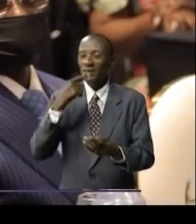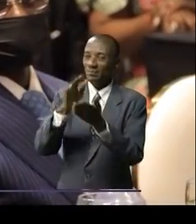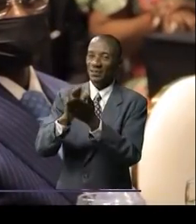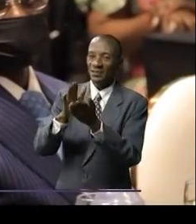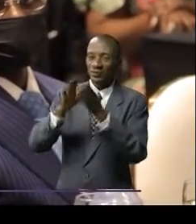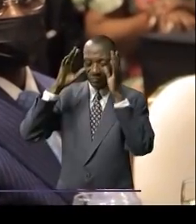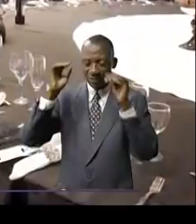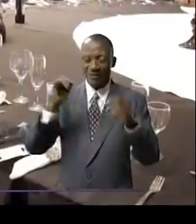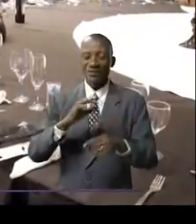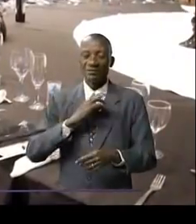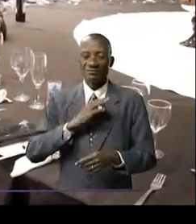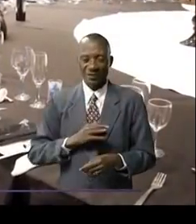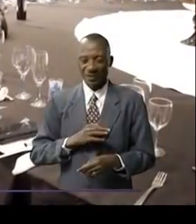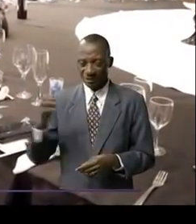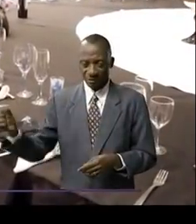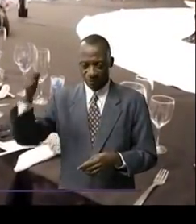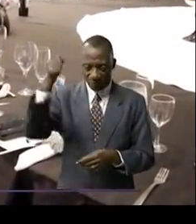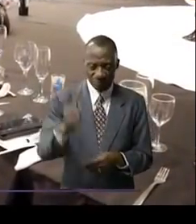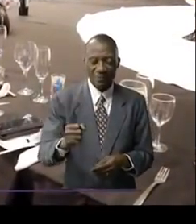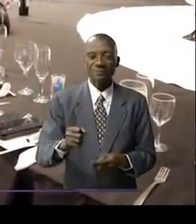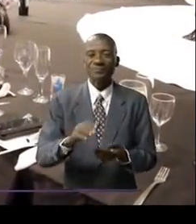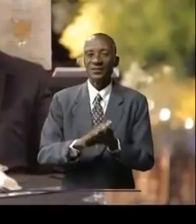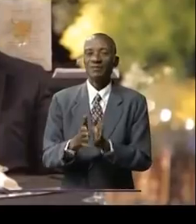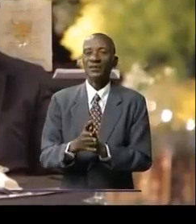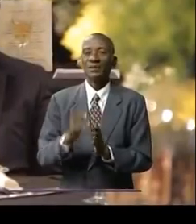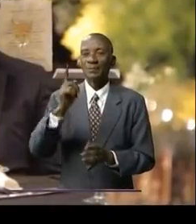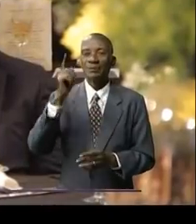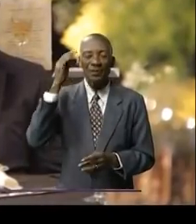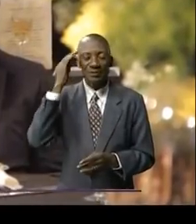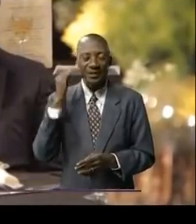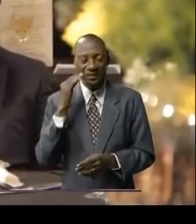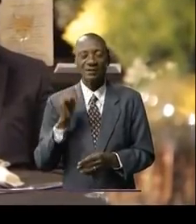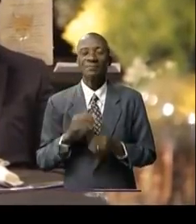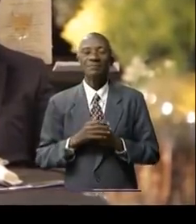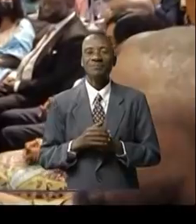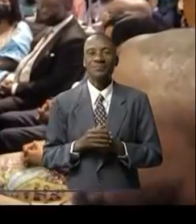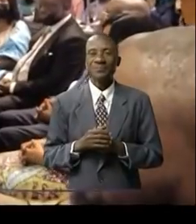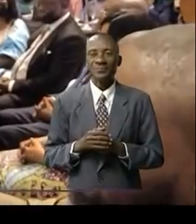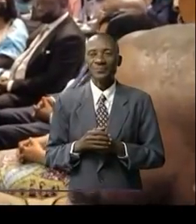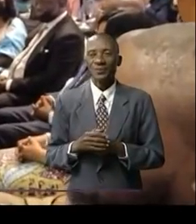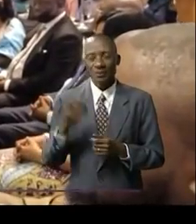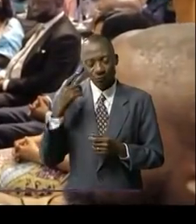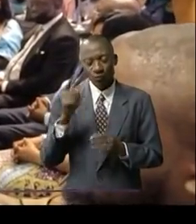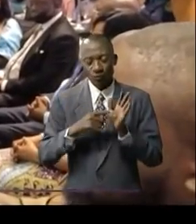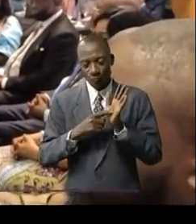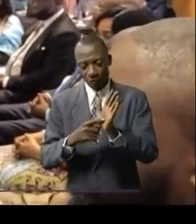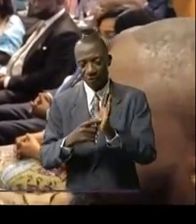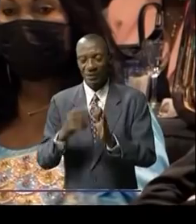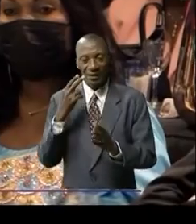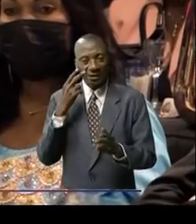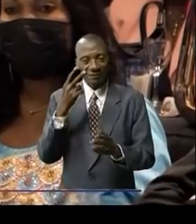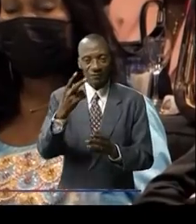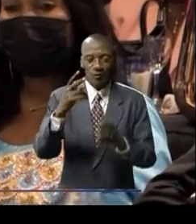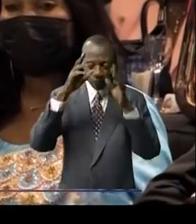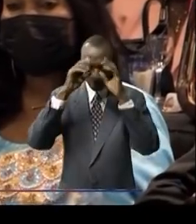l'État, Félix-Antoine Tshisekedi Tshilombo, pour les choix portés sur sa modeste personne pour matérialiser sa vision. Et cela pour